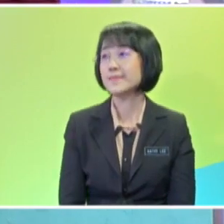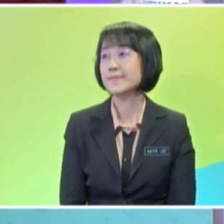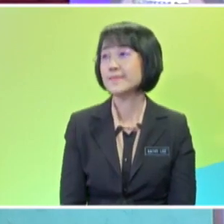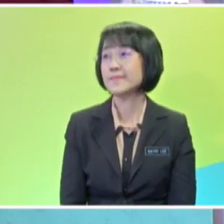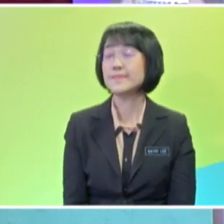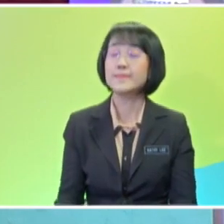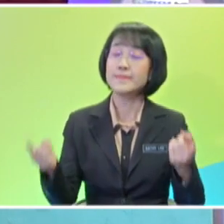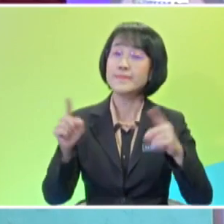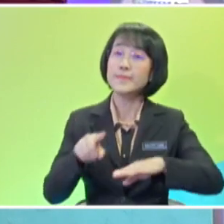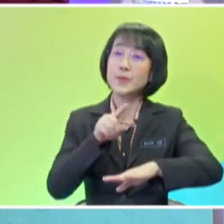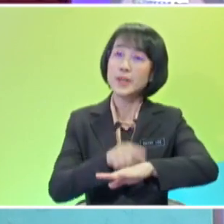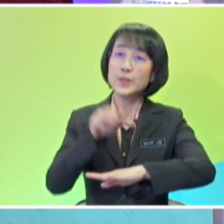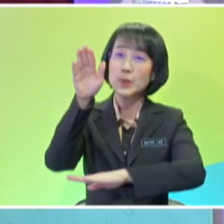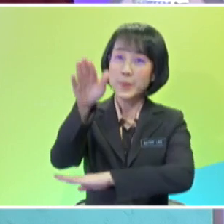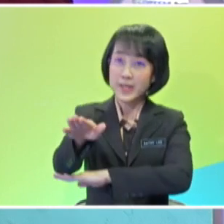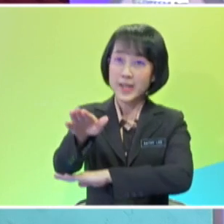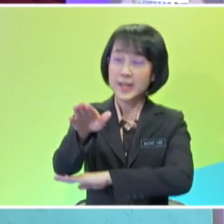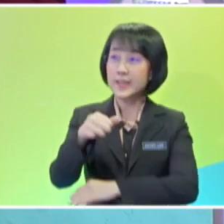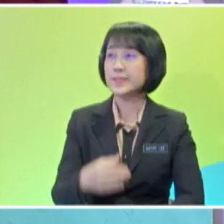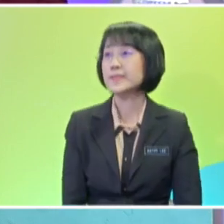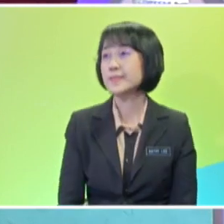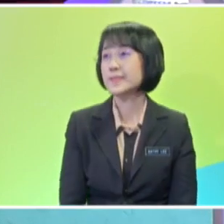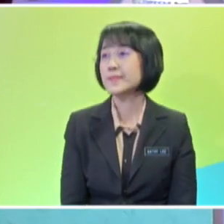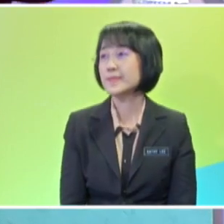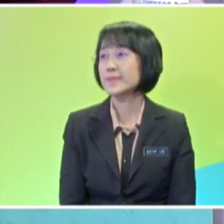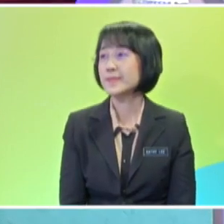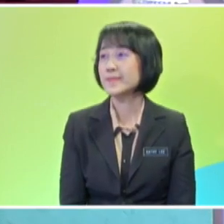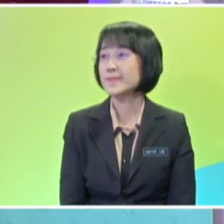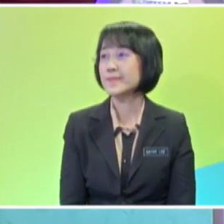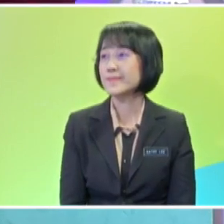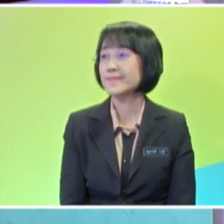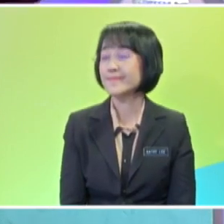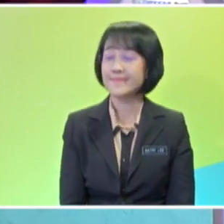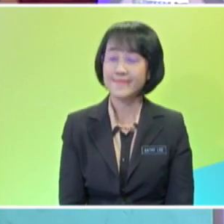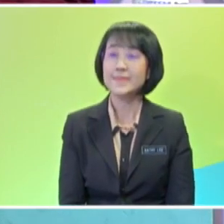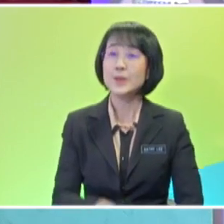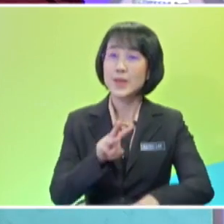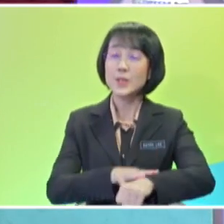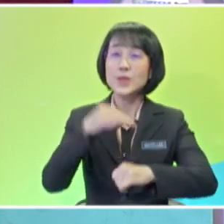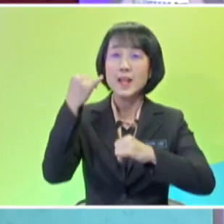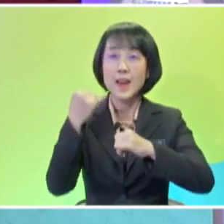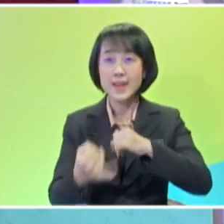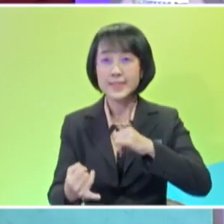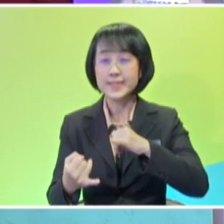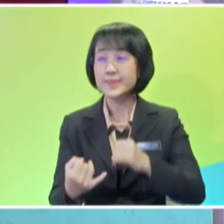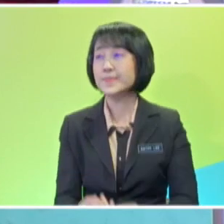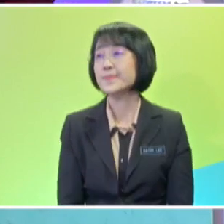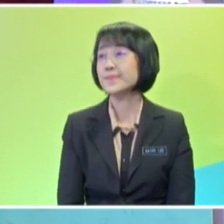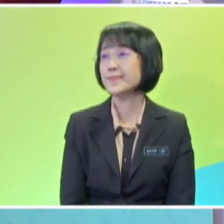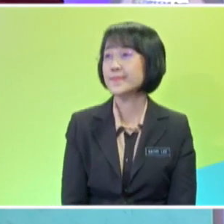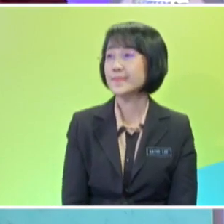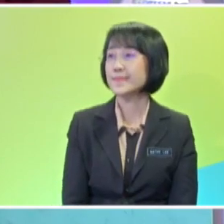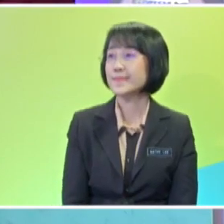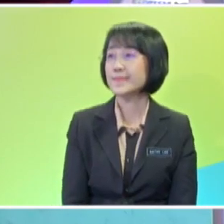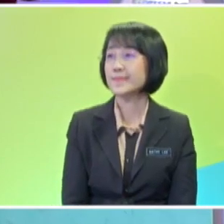bye seterusnya waktu yang terakhir dalam sehari yaitu sudah